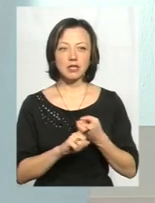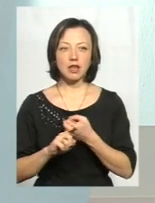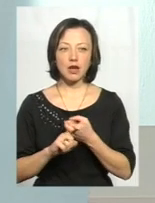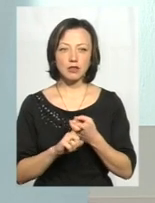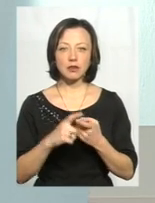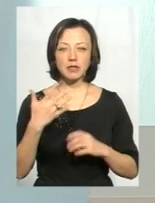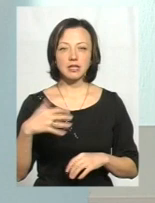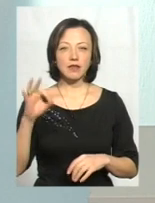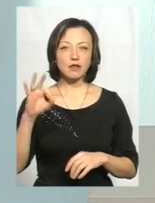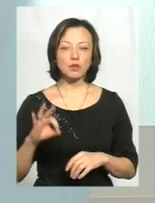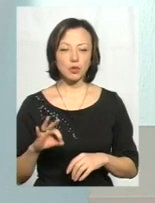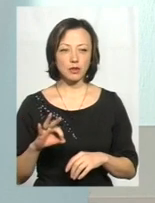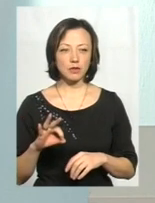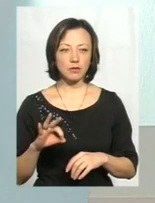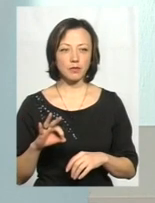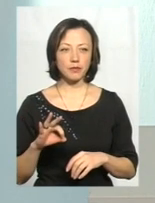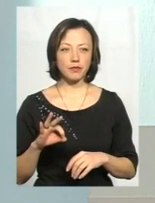залежить на 50%